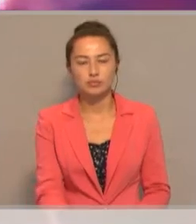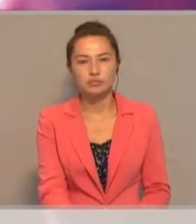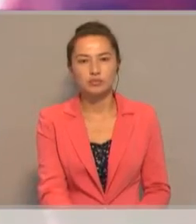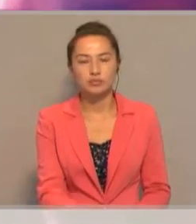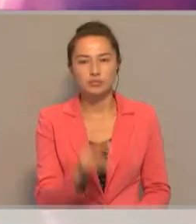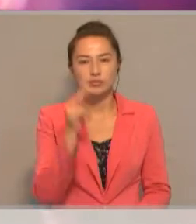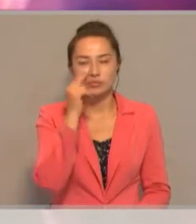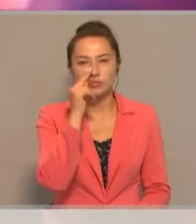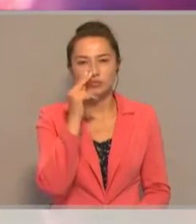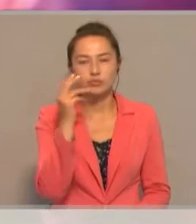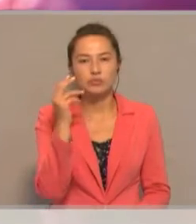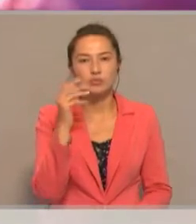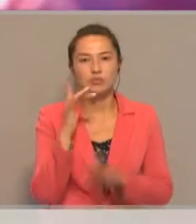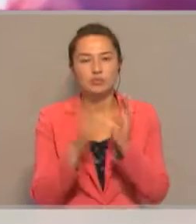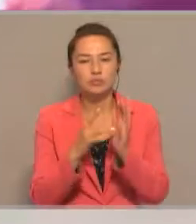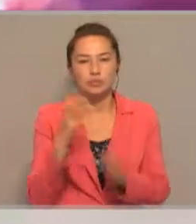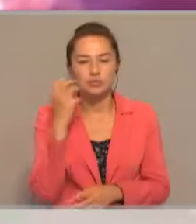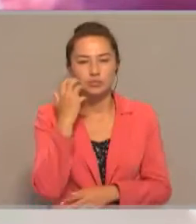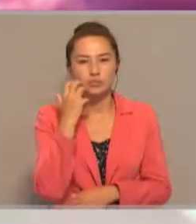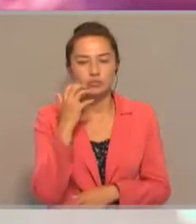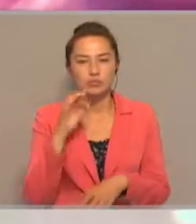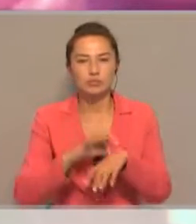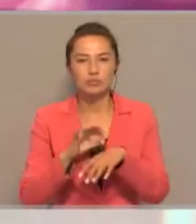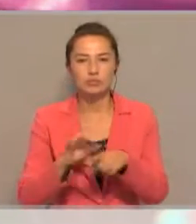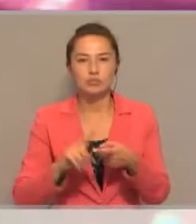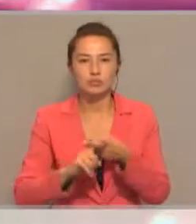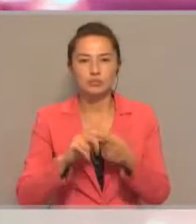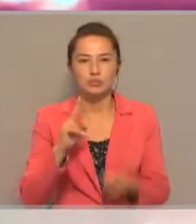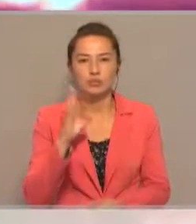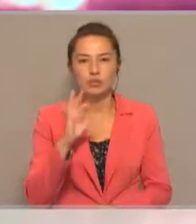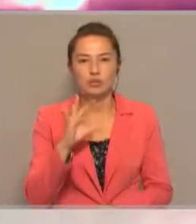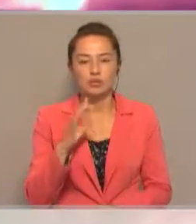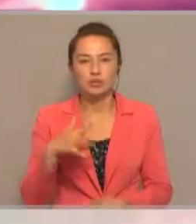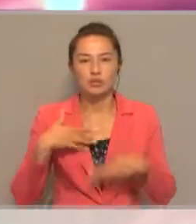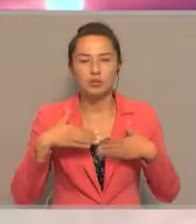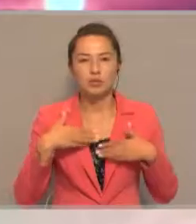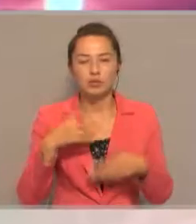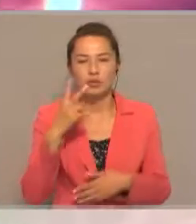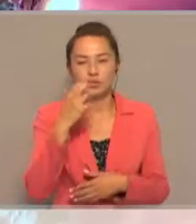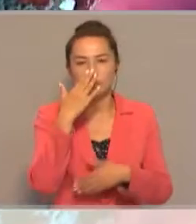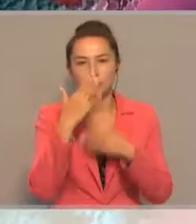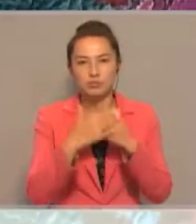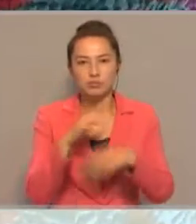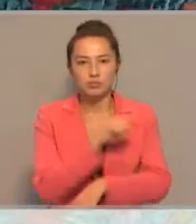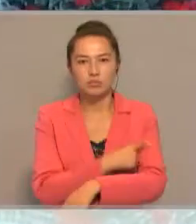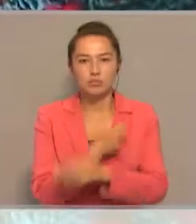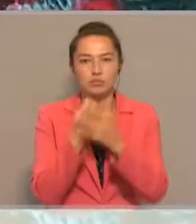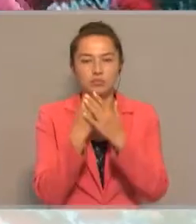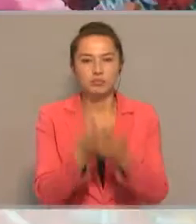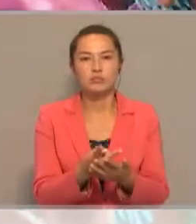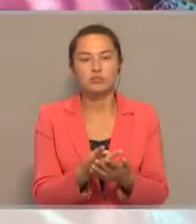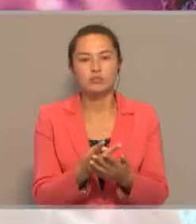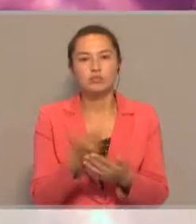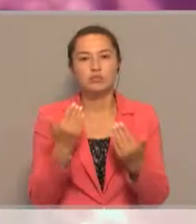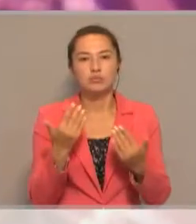Шымкентте жүкті әйелдер арасында аурушаңдық асқынып тұр. Қазір COVID жұқтырып, өкпесі қабынған 200-ге жуық келіншек ауруханада жатыр. Бұл